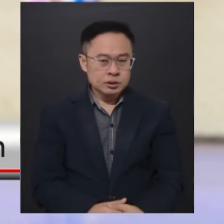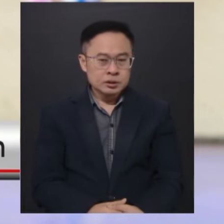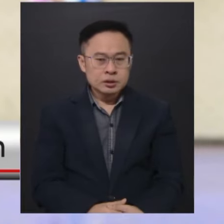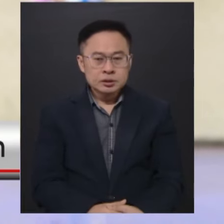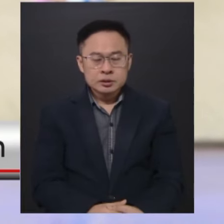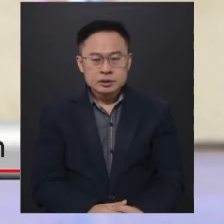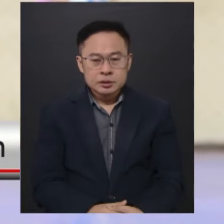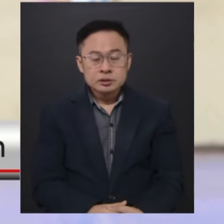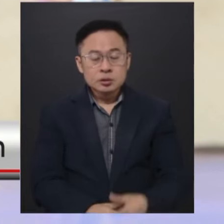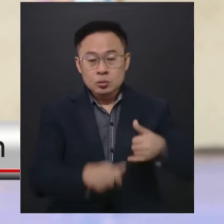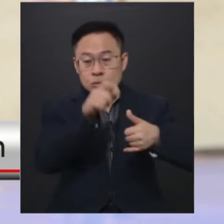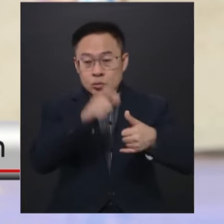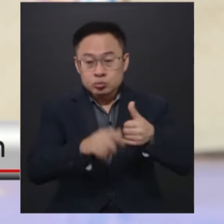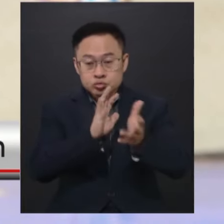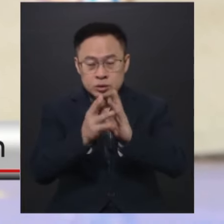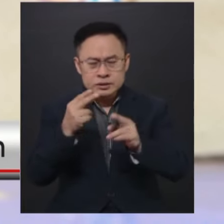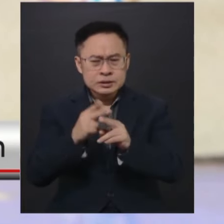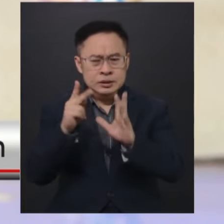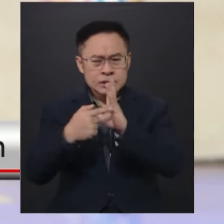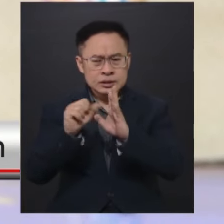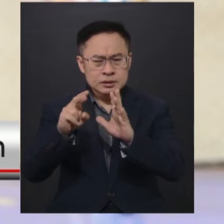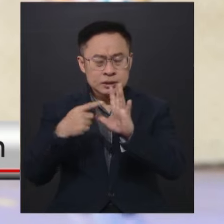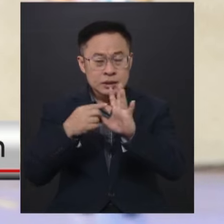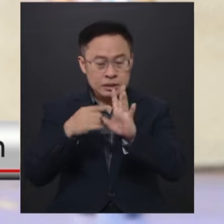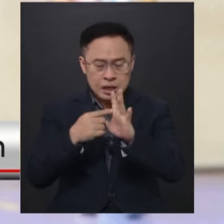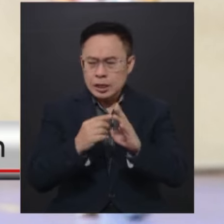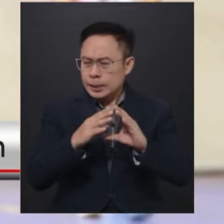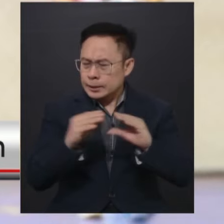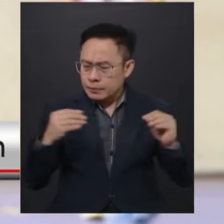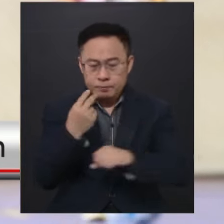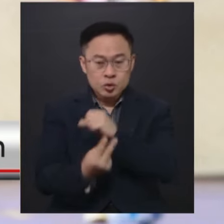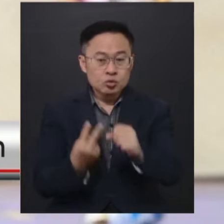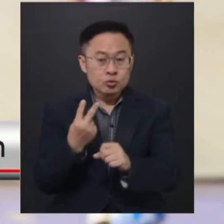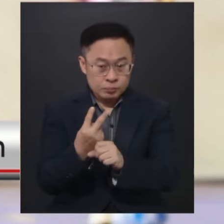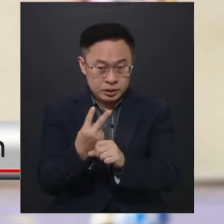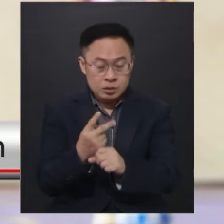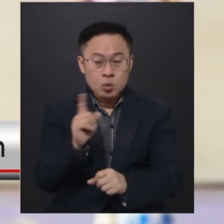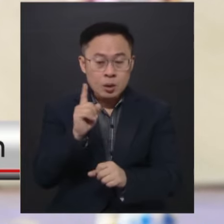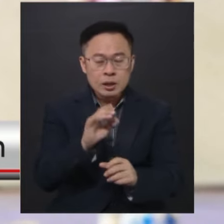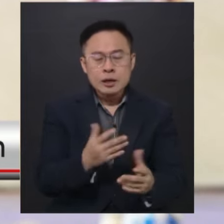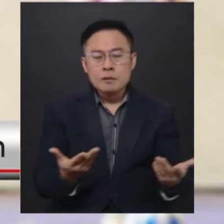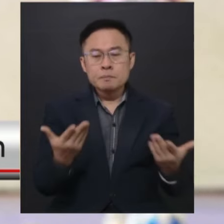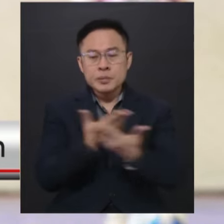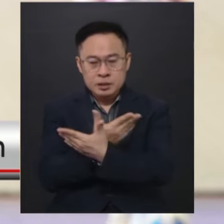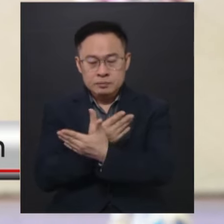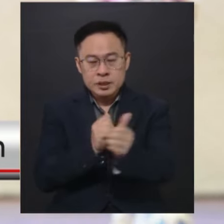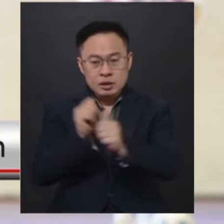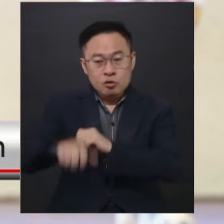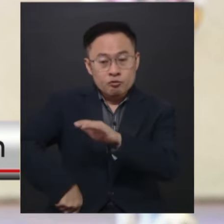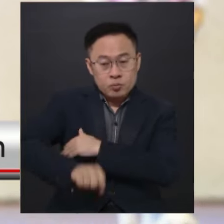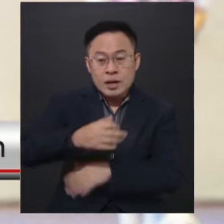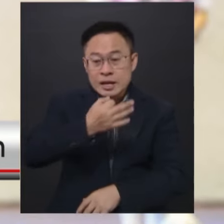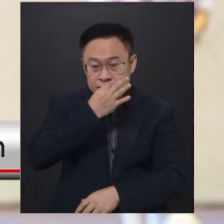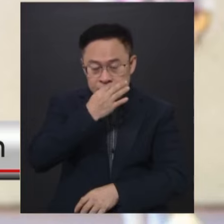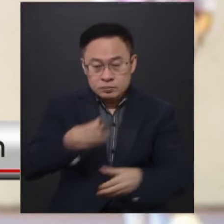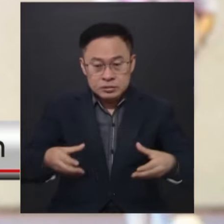สำหรับกฤษฎาวงษ์แก้วถือว่าห่างหายจากวงการฟุตซอลไปเกือบ 2ปีหลังจากเจ้าตัวก็เบนเข็มไปเล่นฟุตบอลลีกอาชีพ